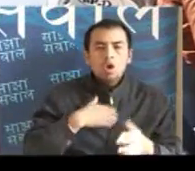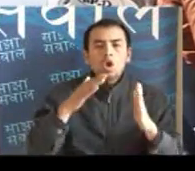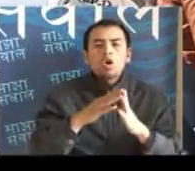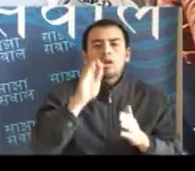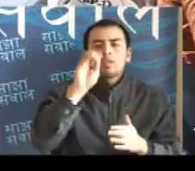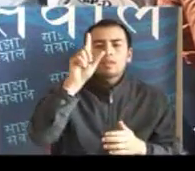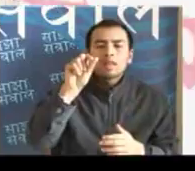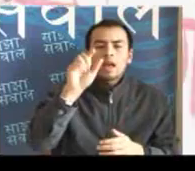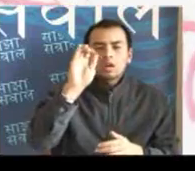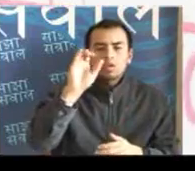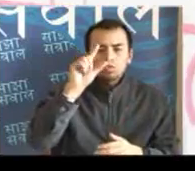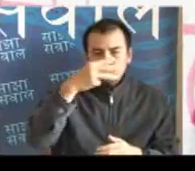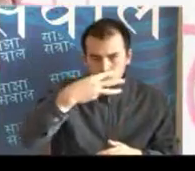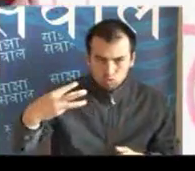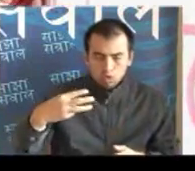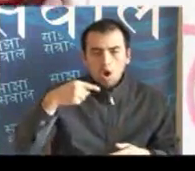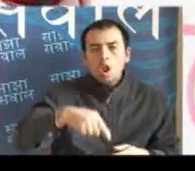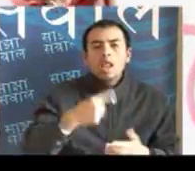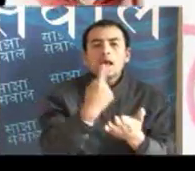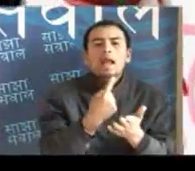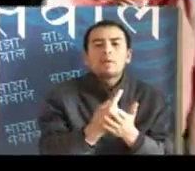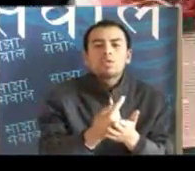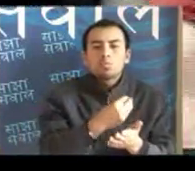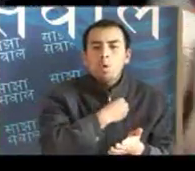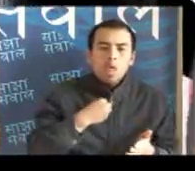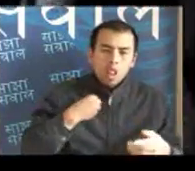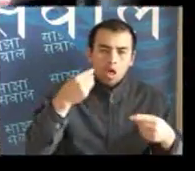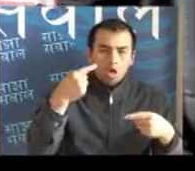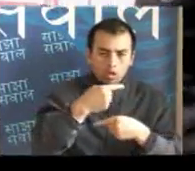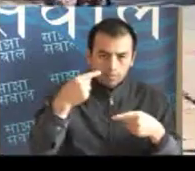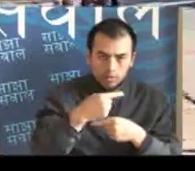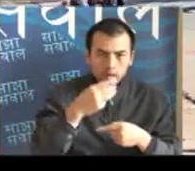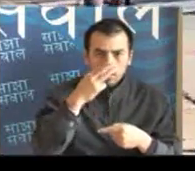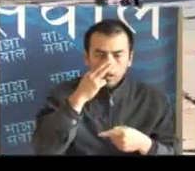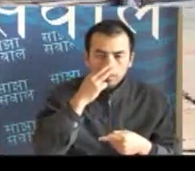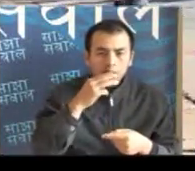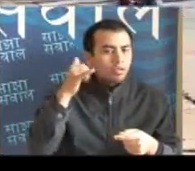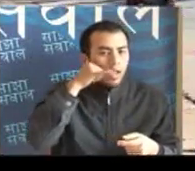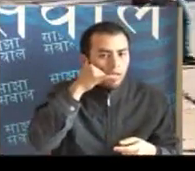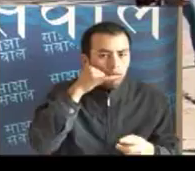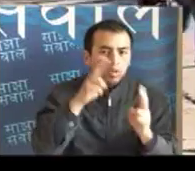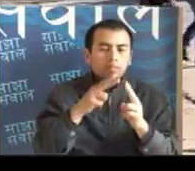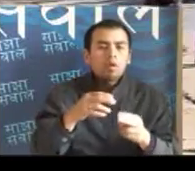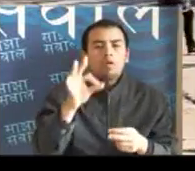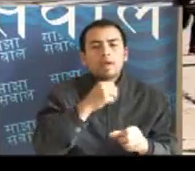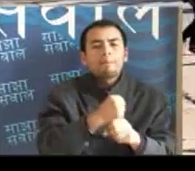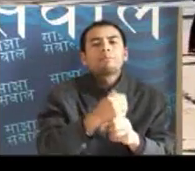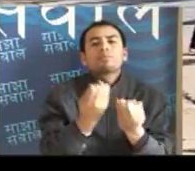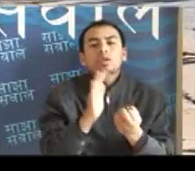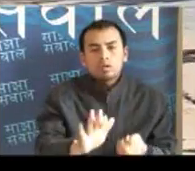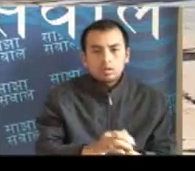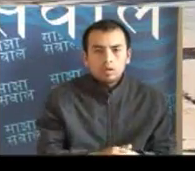हो, हाल चाहिँ म यस काठमाडौँ मोडल हस्पिटलमा टेलिफोन अपरेटरको रूपमा कार्यरत छु।